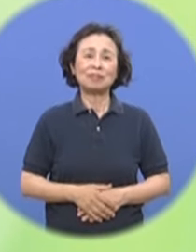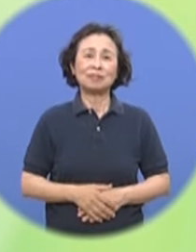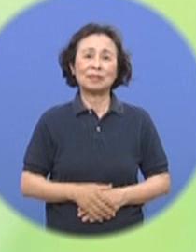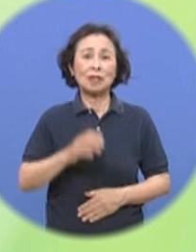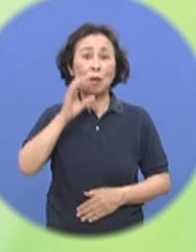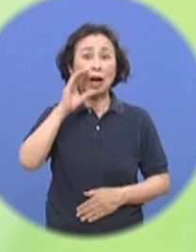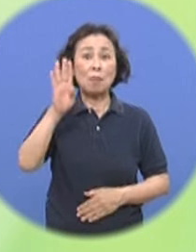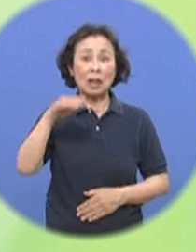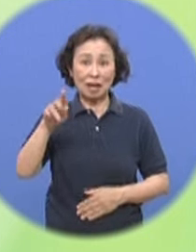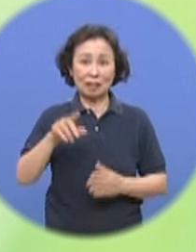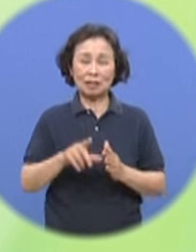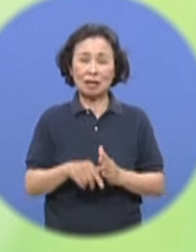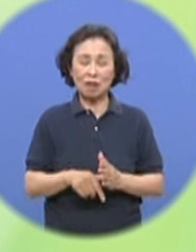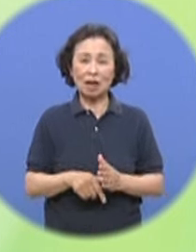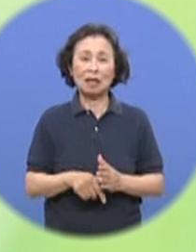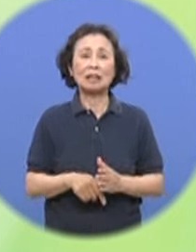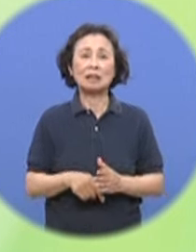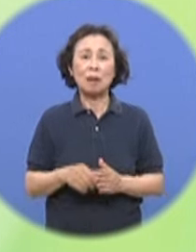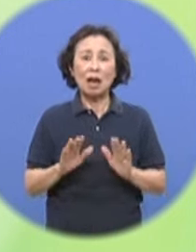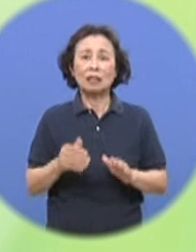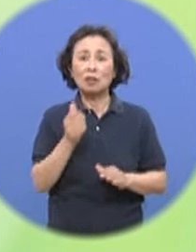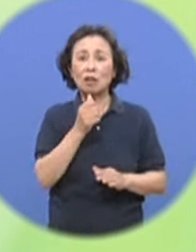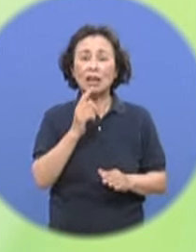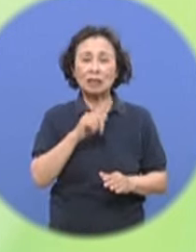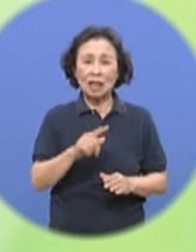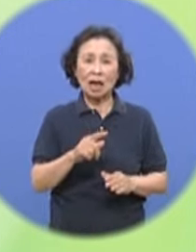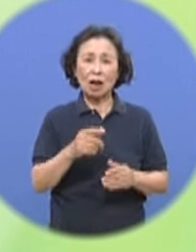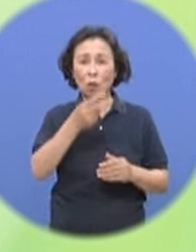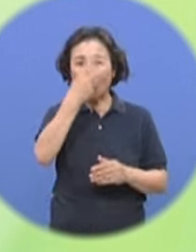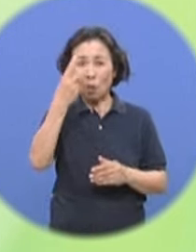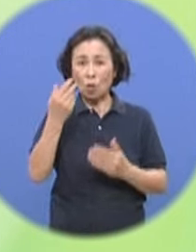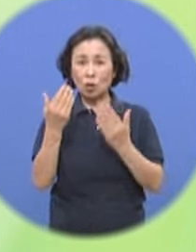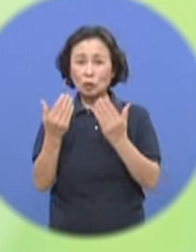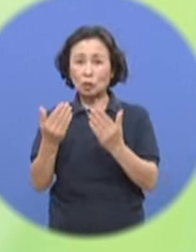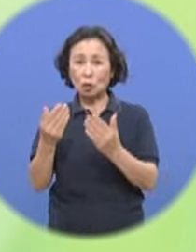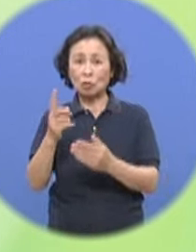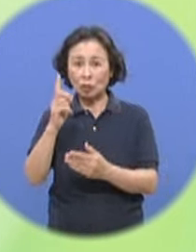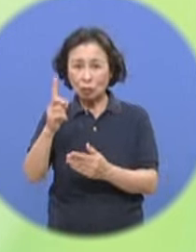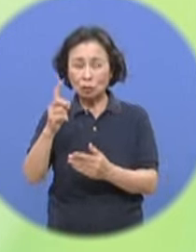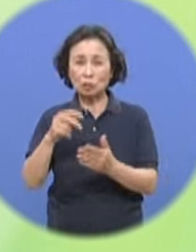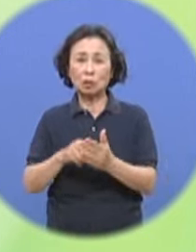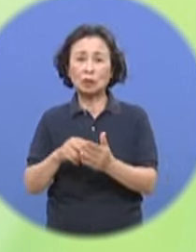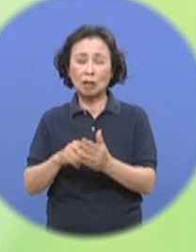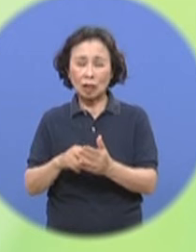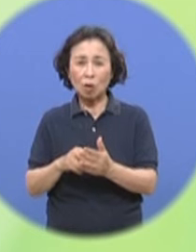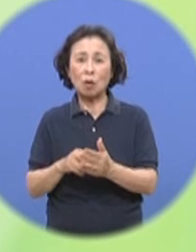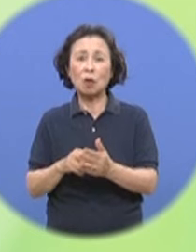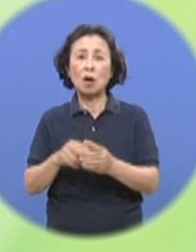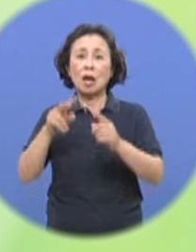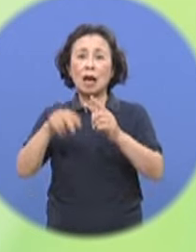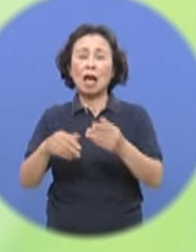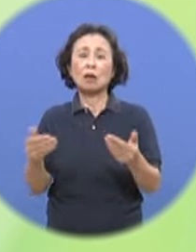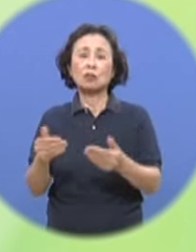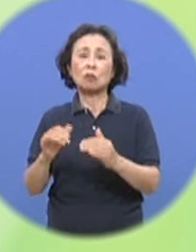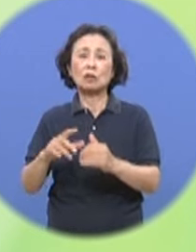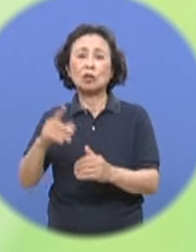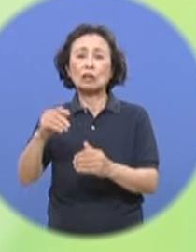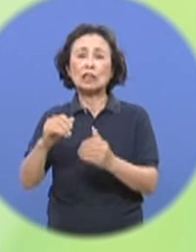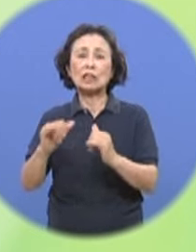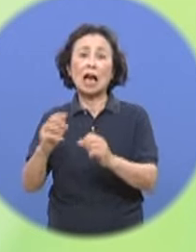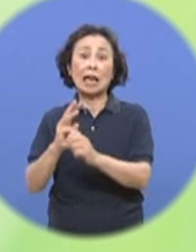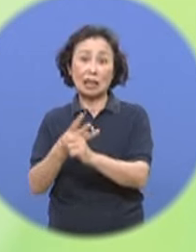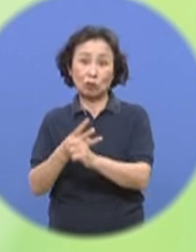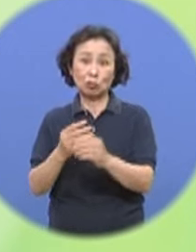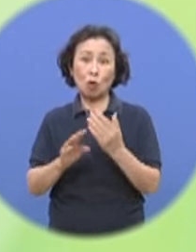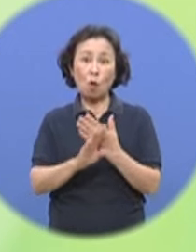和歌山県では紹介したような高校での授業の一環として行われる介護職員初任者研修のほか